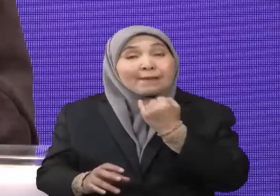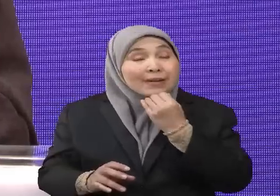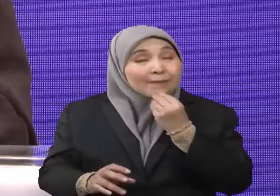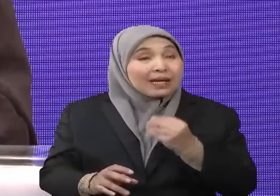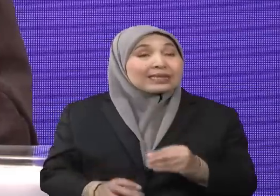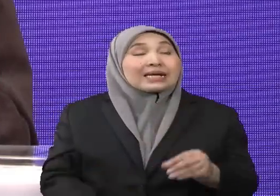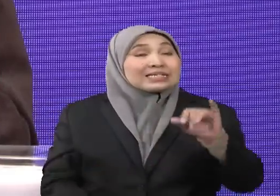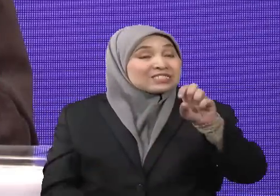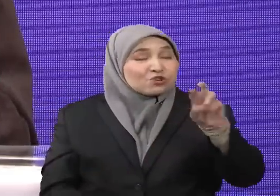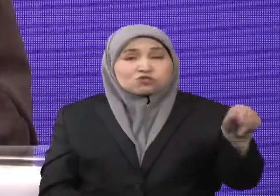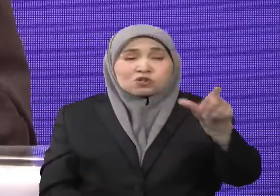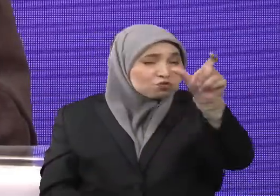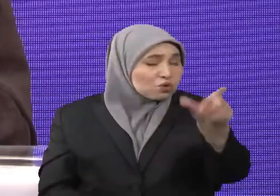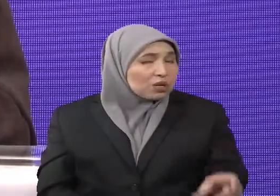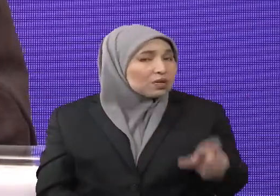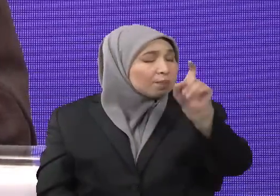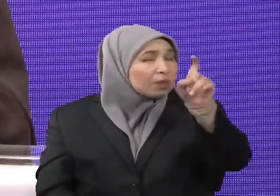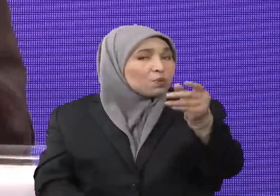Si Fulan